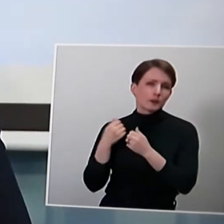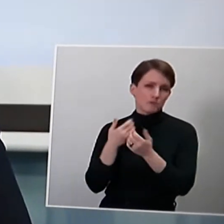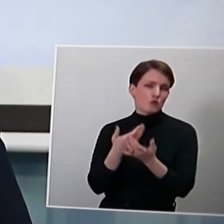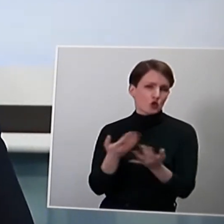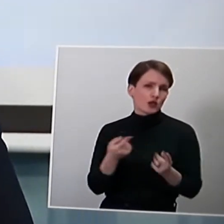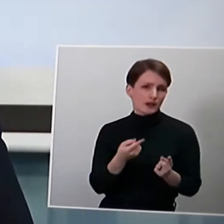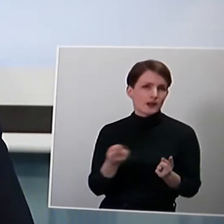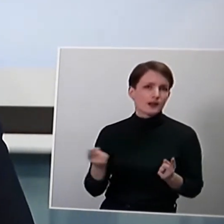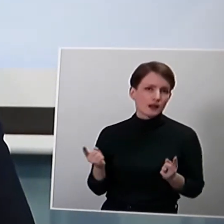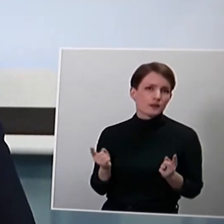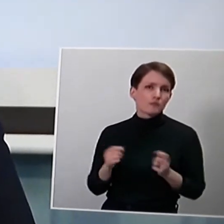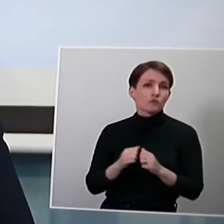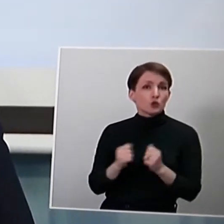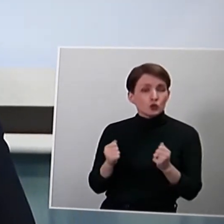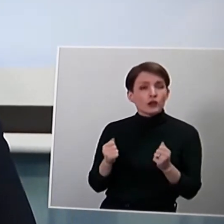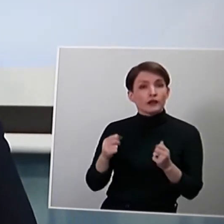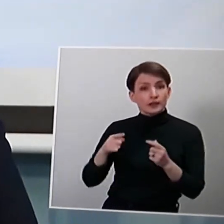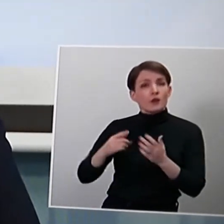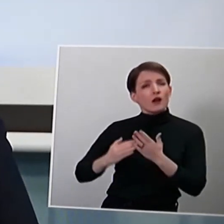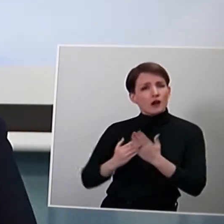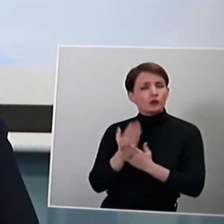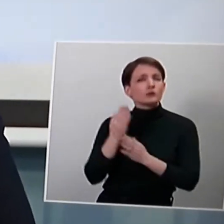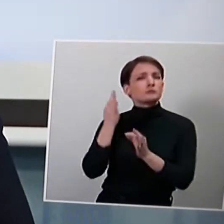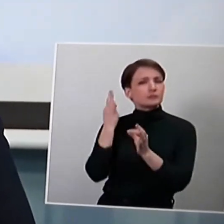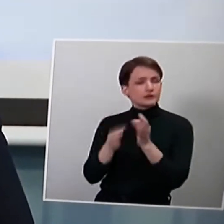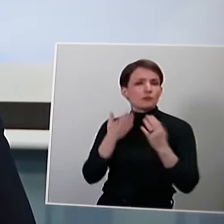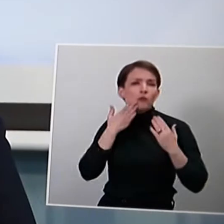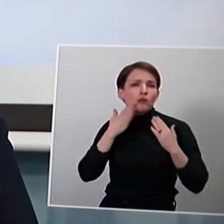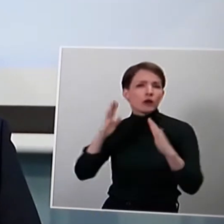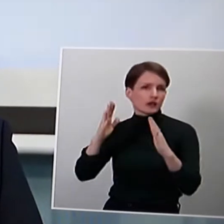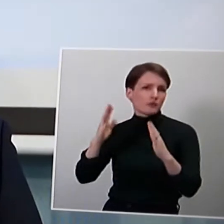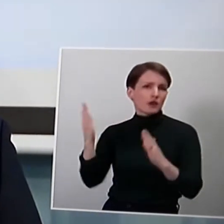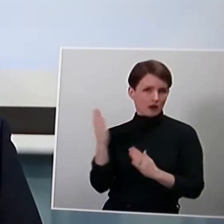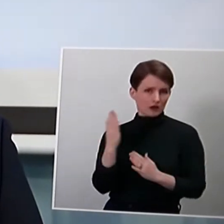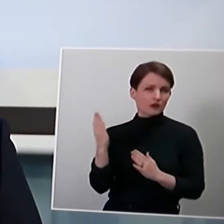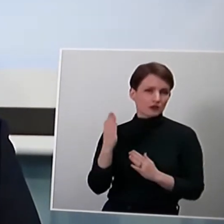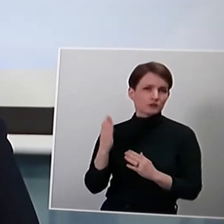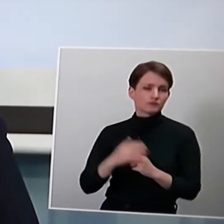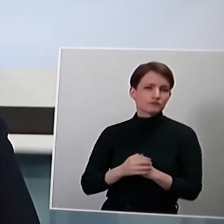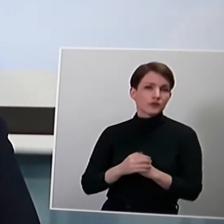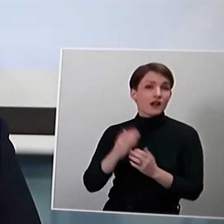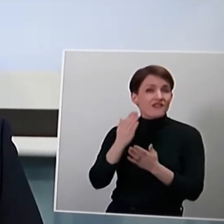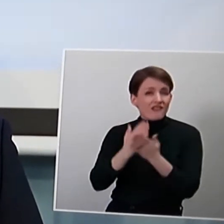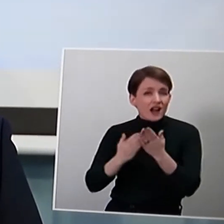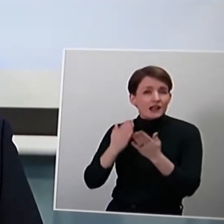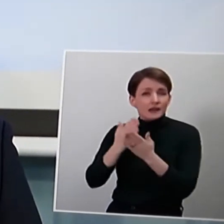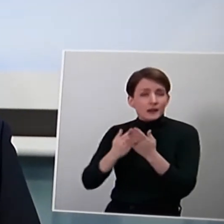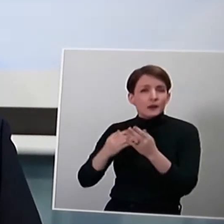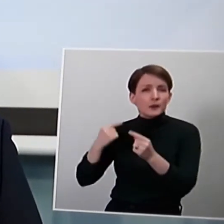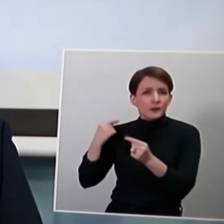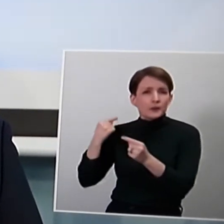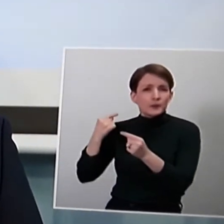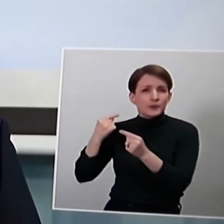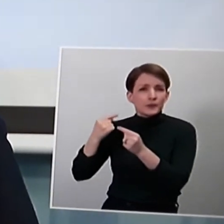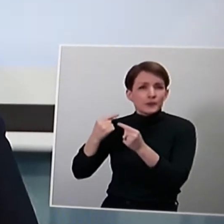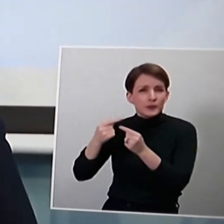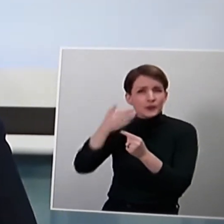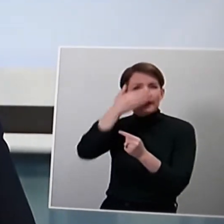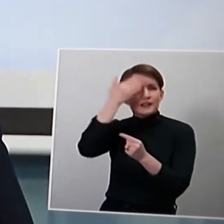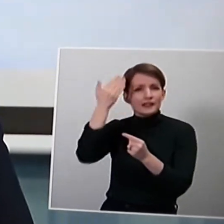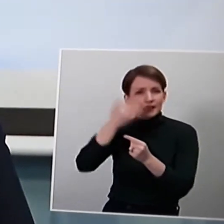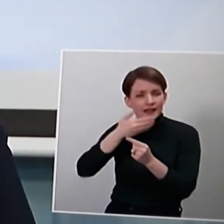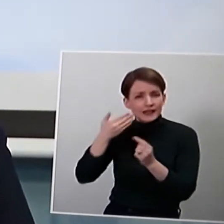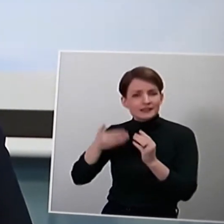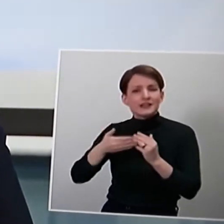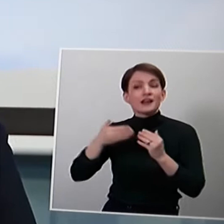monelle, mutta täällä päästään parempaan ja sitten vähitellen ollaan ehkä kesässä ja ehkä se